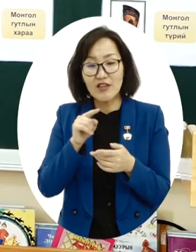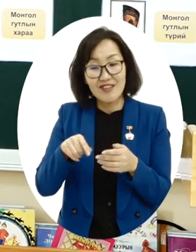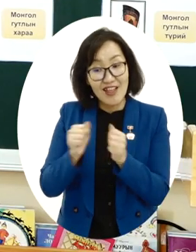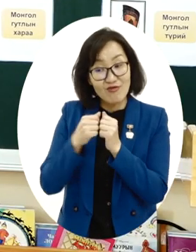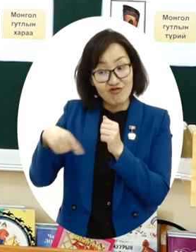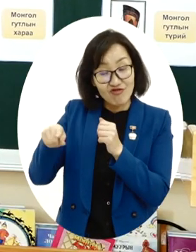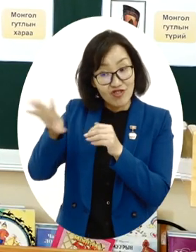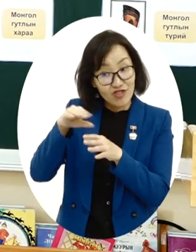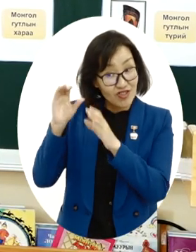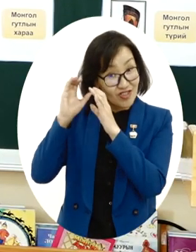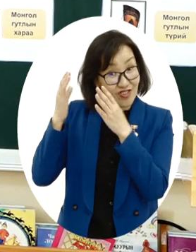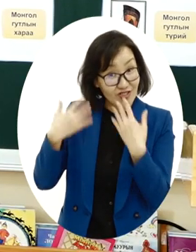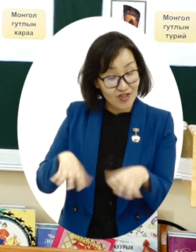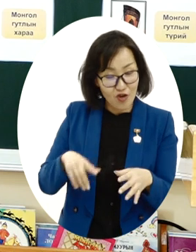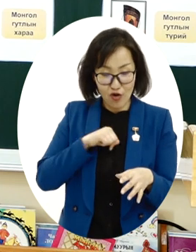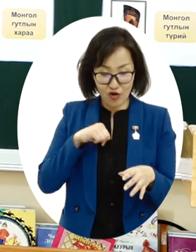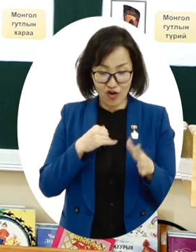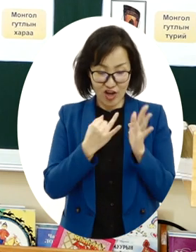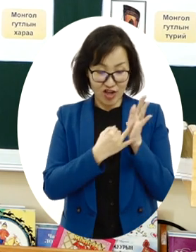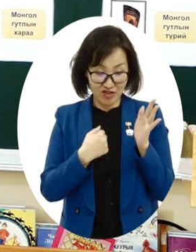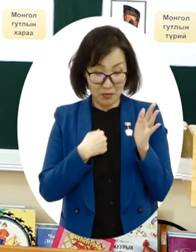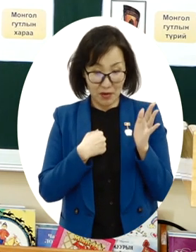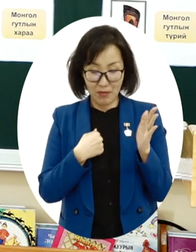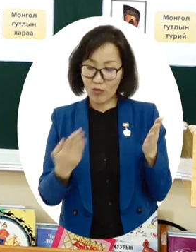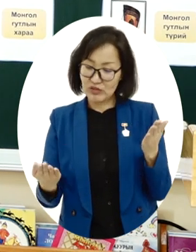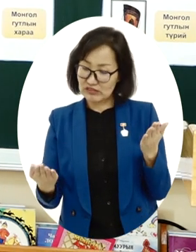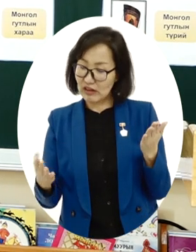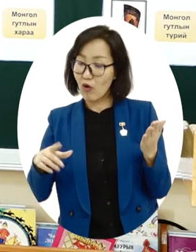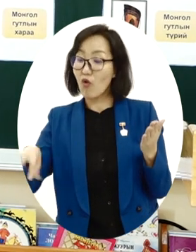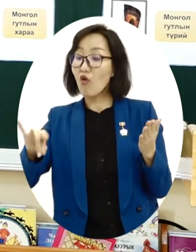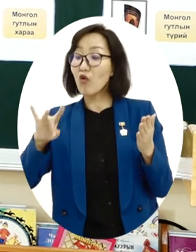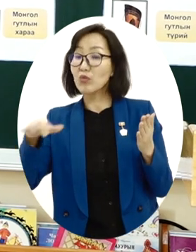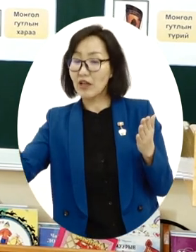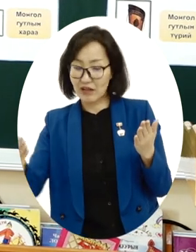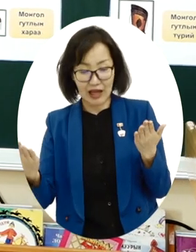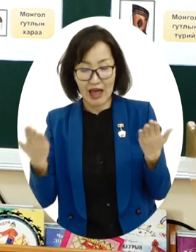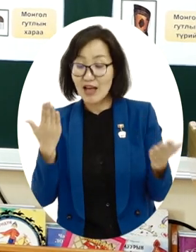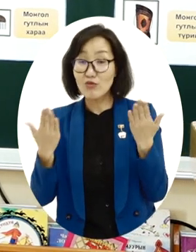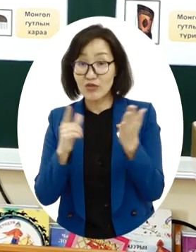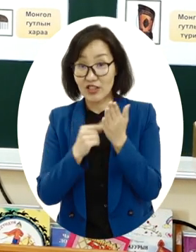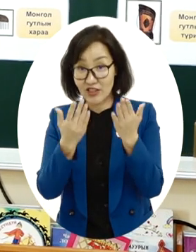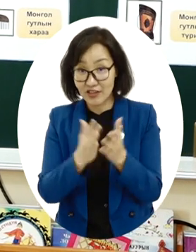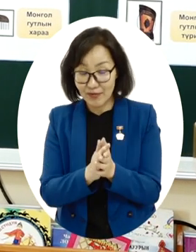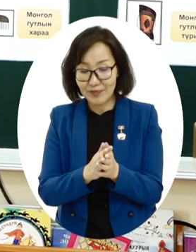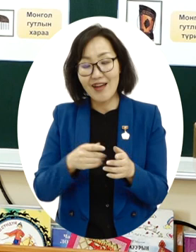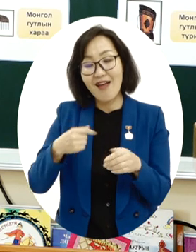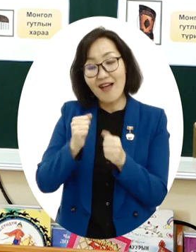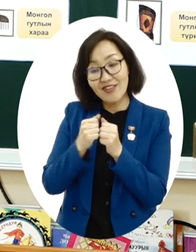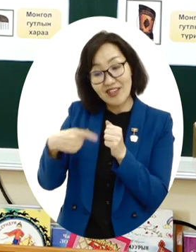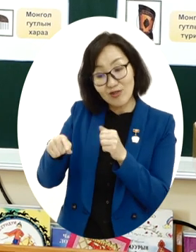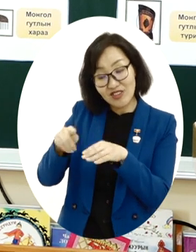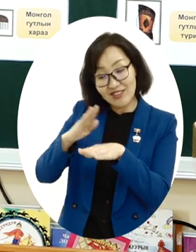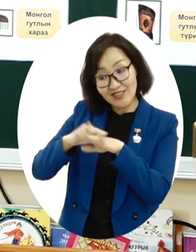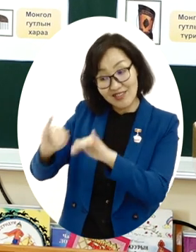илтгэлийг сонссон учраас өөрийнхөө илтгэлийг бусдтайгаа харьцуулна. За мөн анги найзууд нь засан сайжруулах